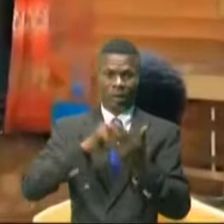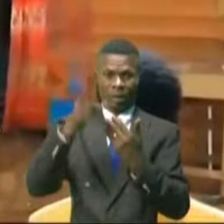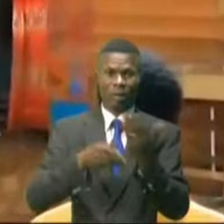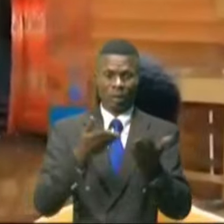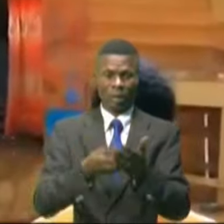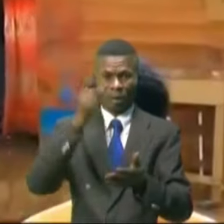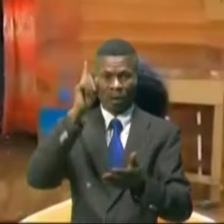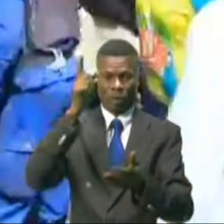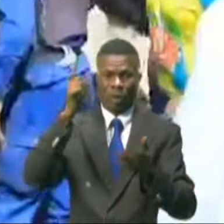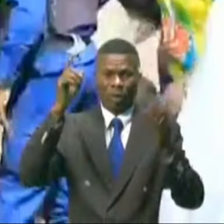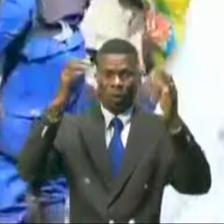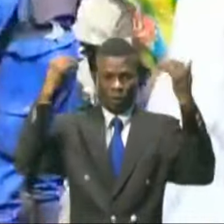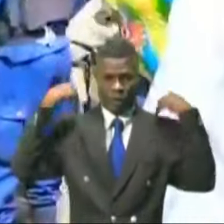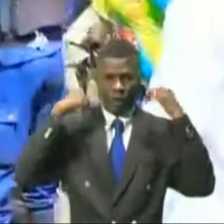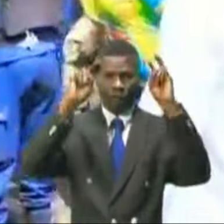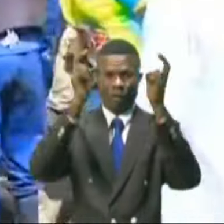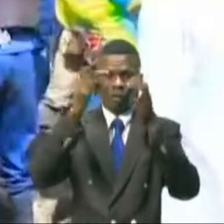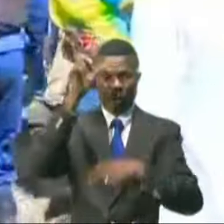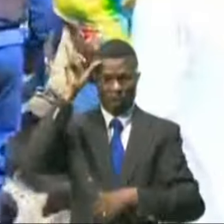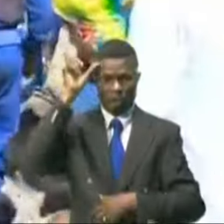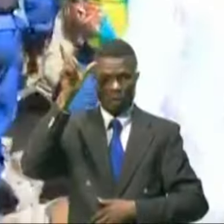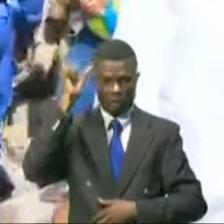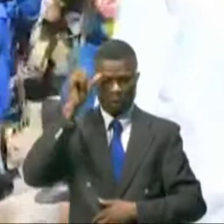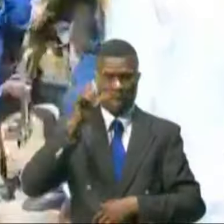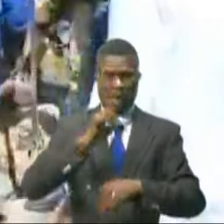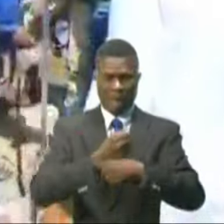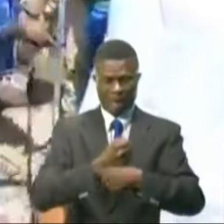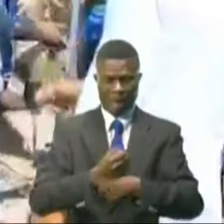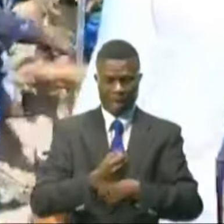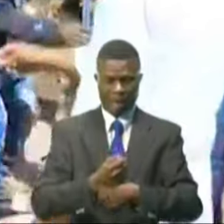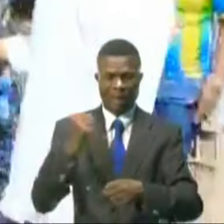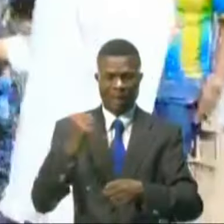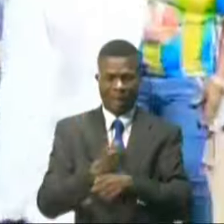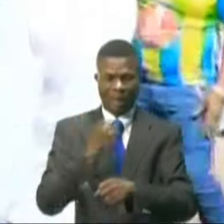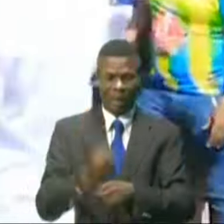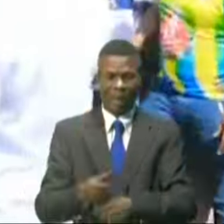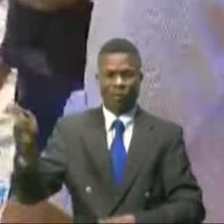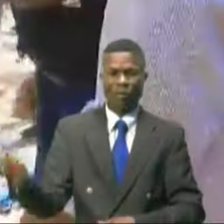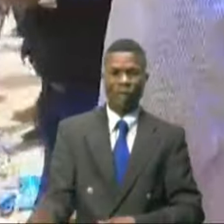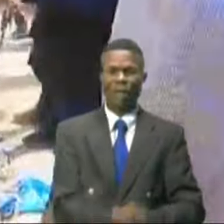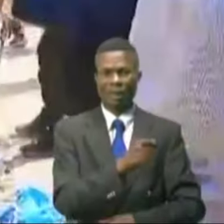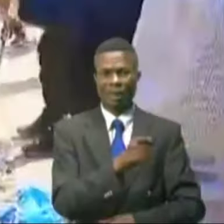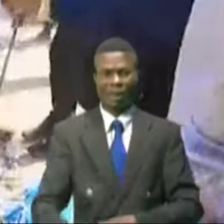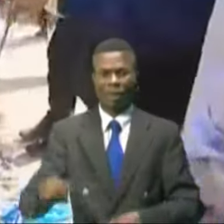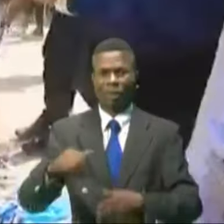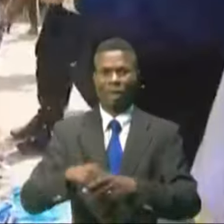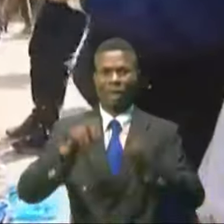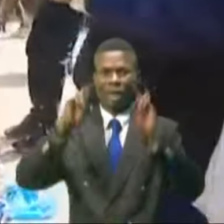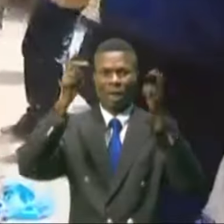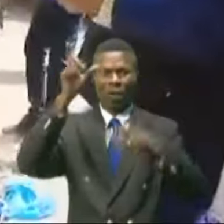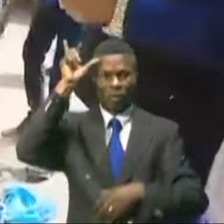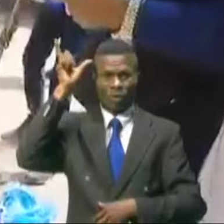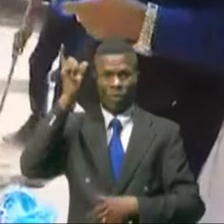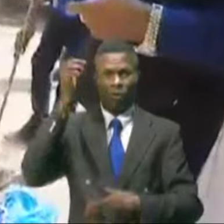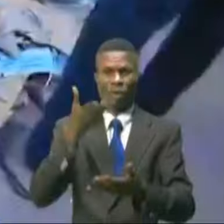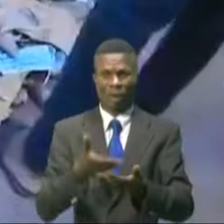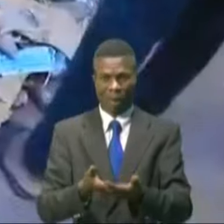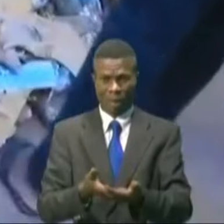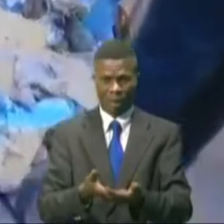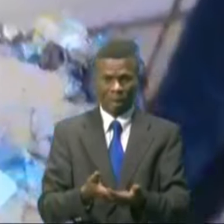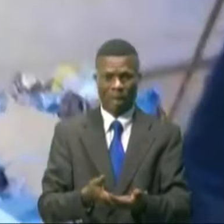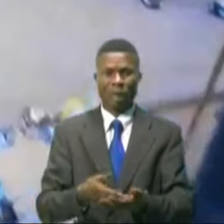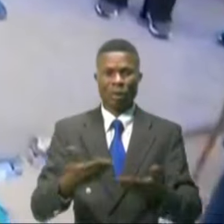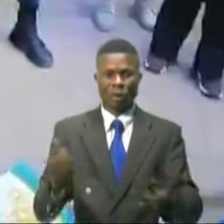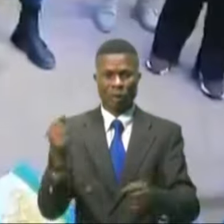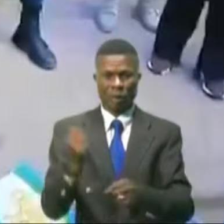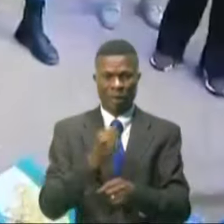première citoyenne de la ville de Lubumbashi a initié la patrouille environnementale et pédagogique pour mobiliser les Louchois aux